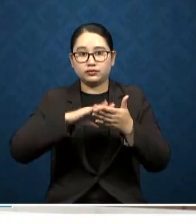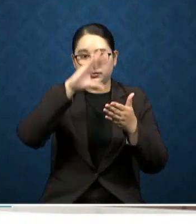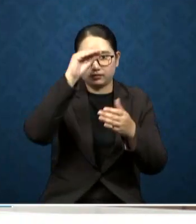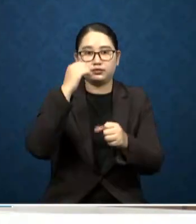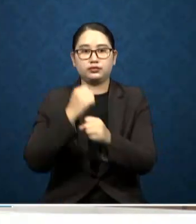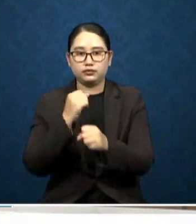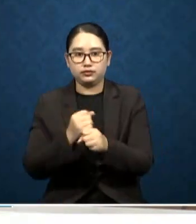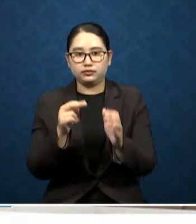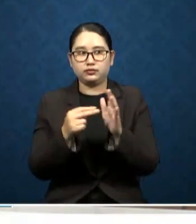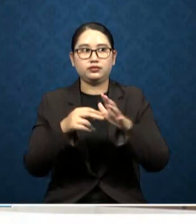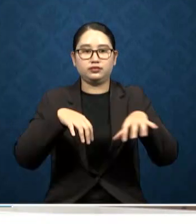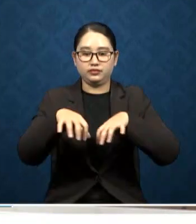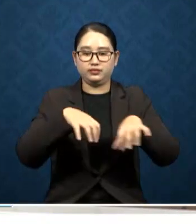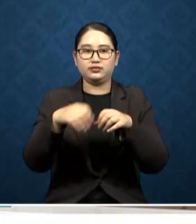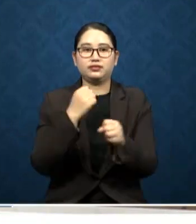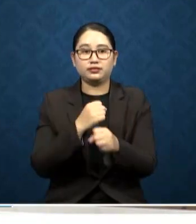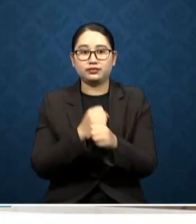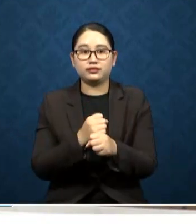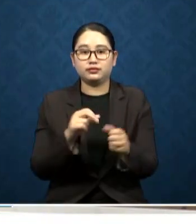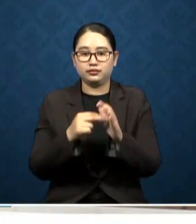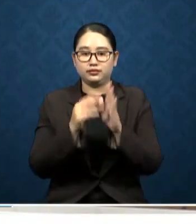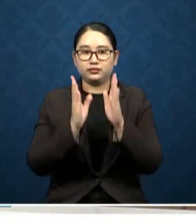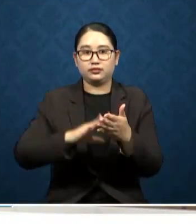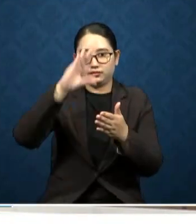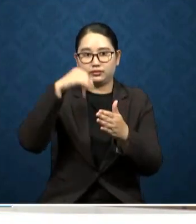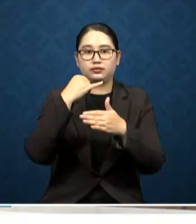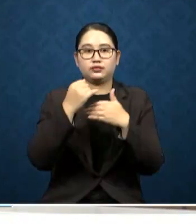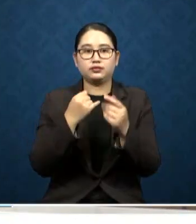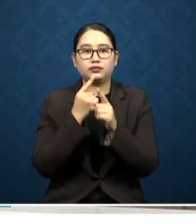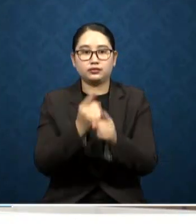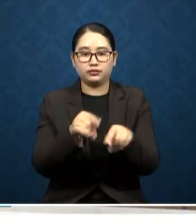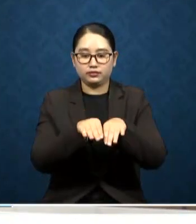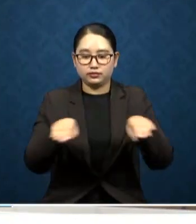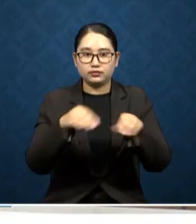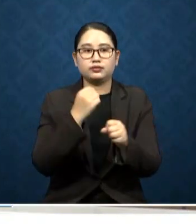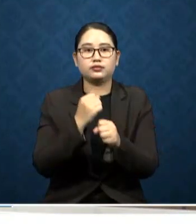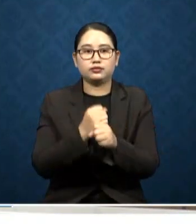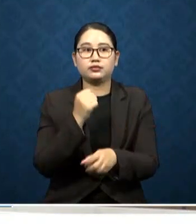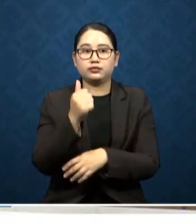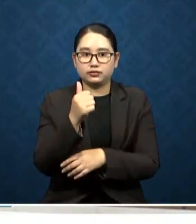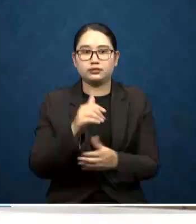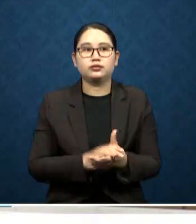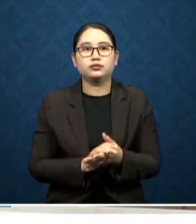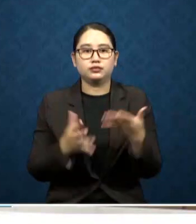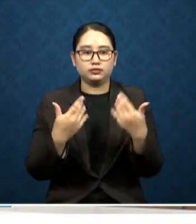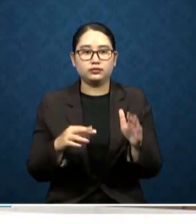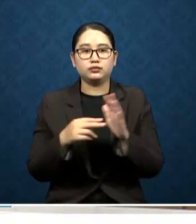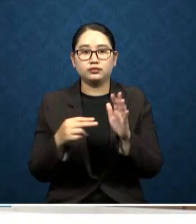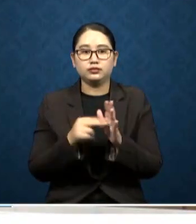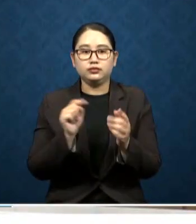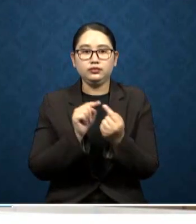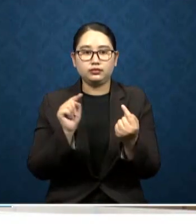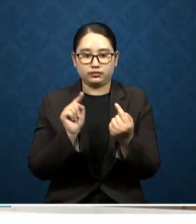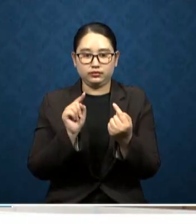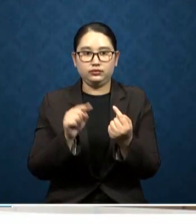สามารถที่จะจัดการผลิตผู้เรียนให้ได้ตามมาตรฐานและความต้องการของผู้ประกอบการแล้วเป็นที่ยอมรับ